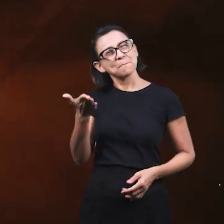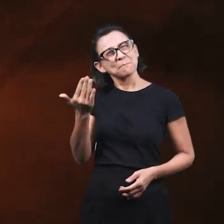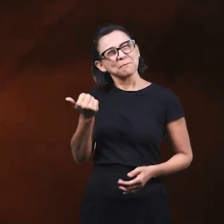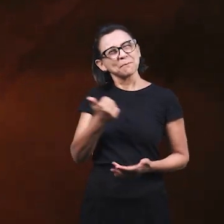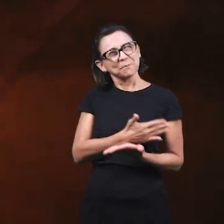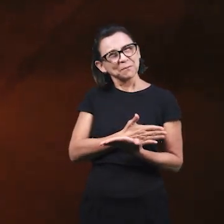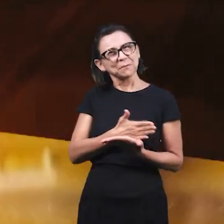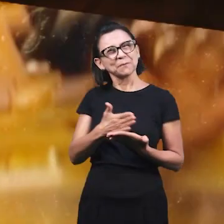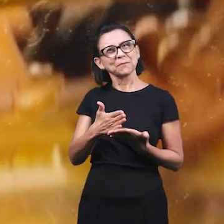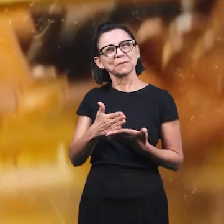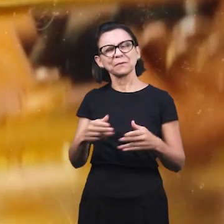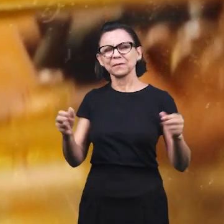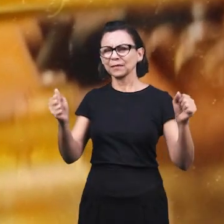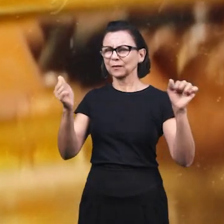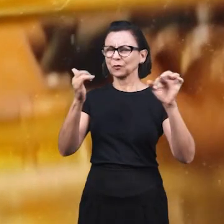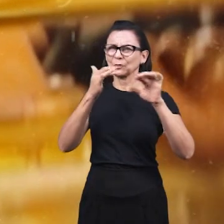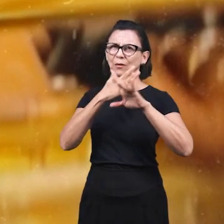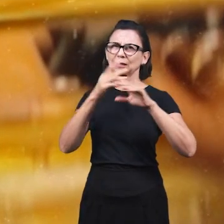И тогда начинай